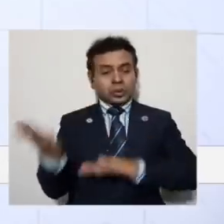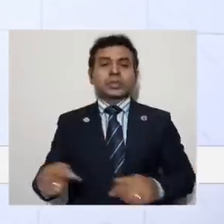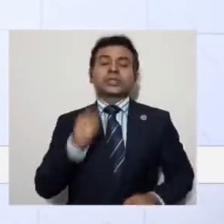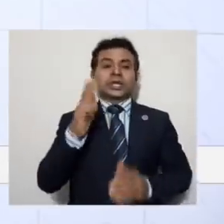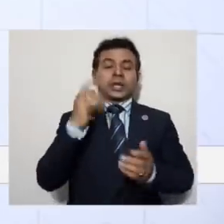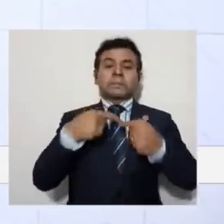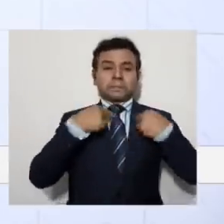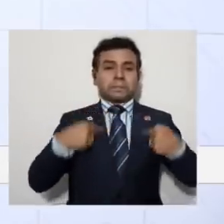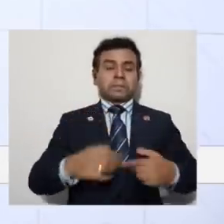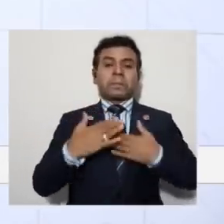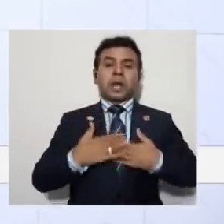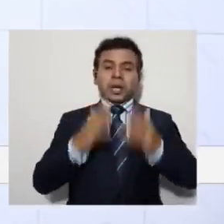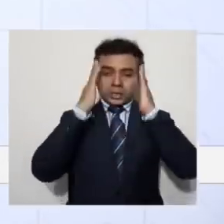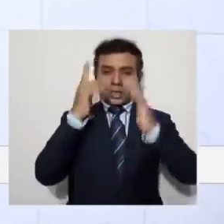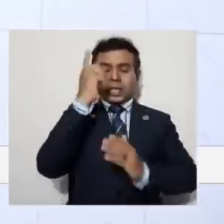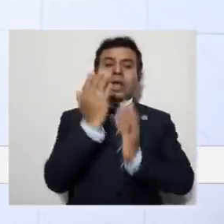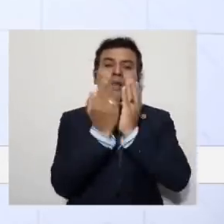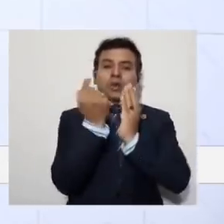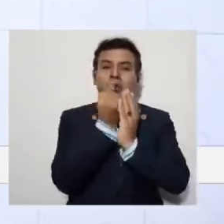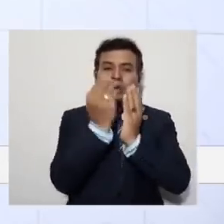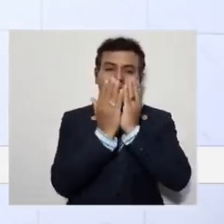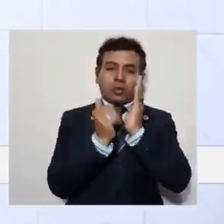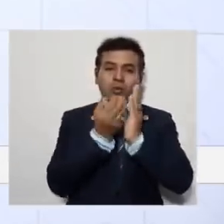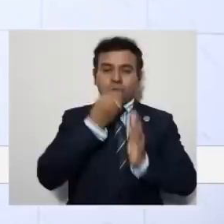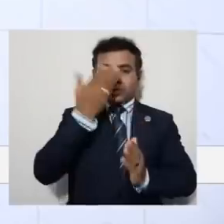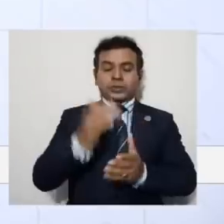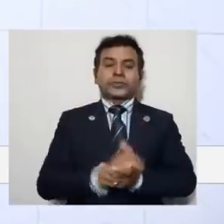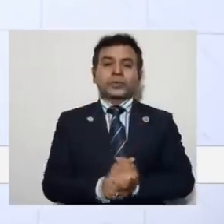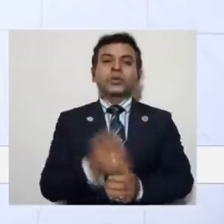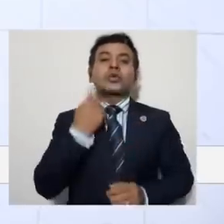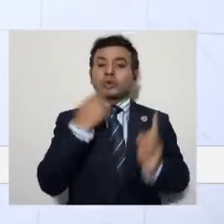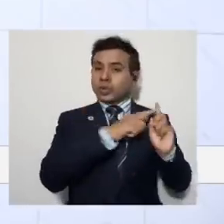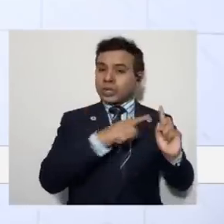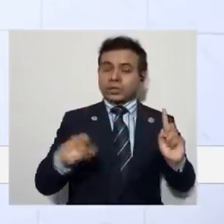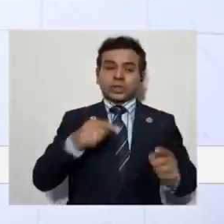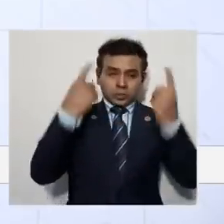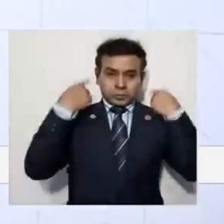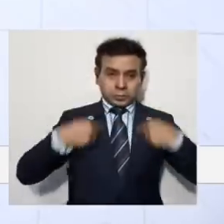মৃত্যু দাঁড়ালো 182 জন। সকল মৃতের আত্মার শান্তি কামনা করছি।